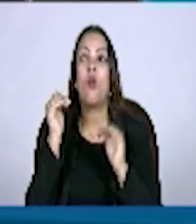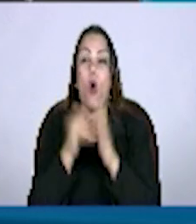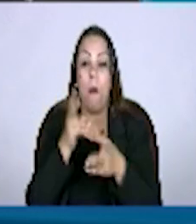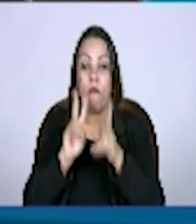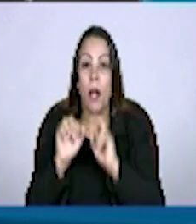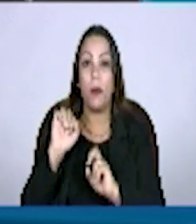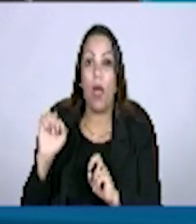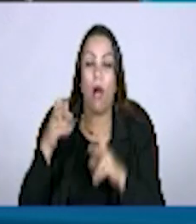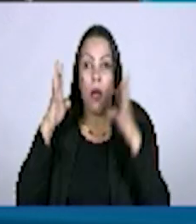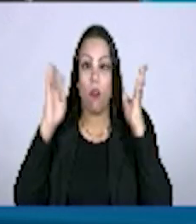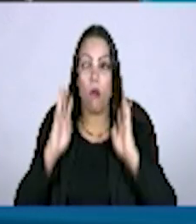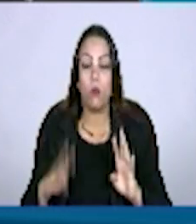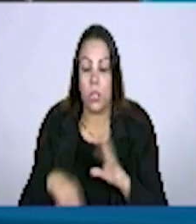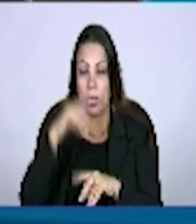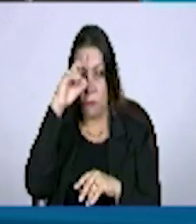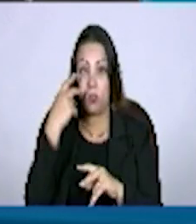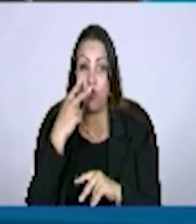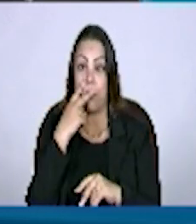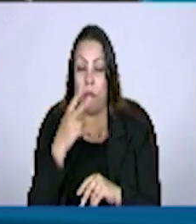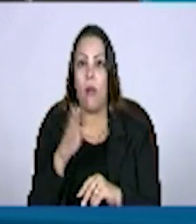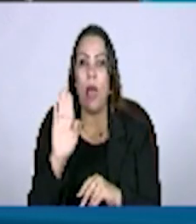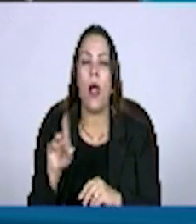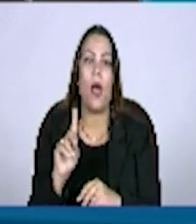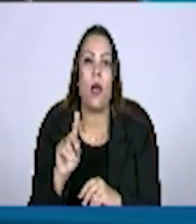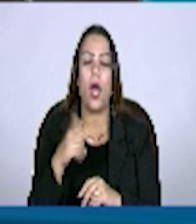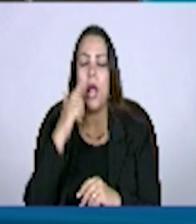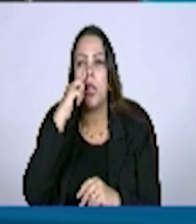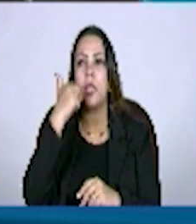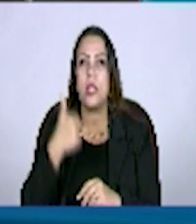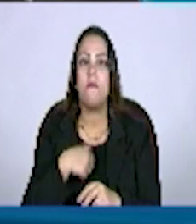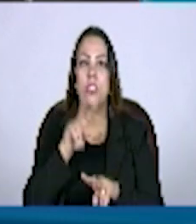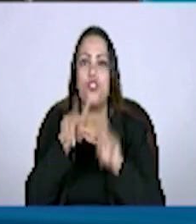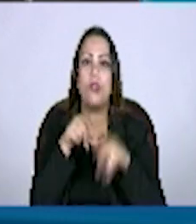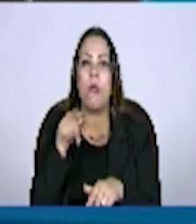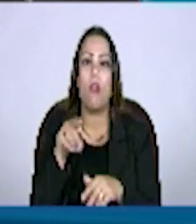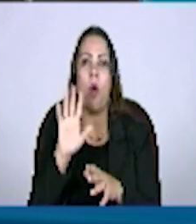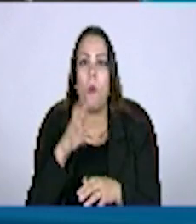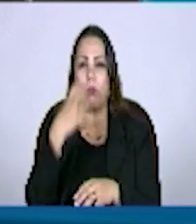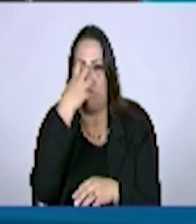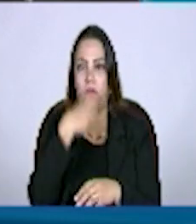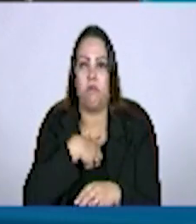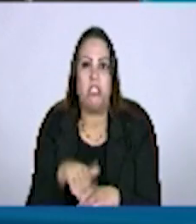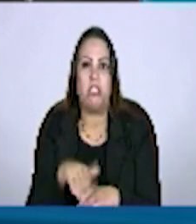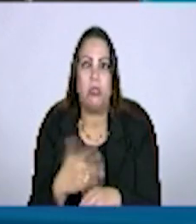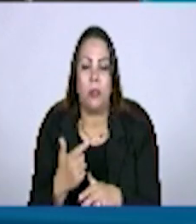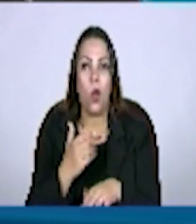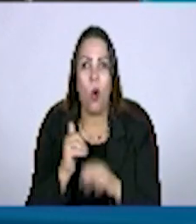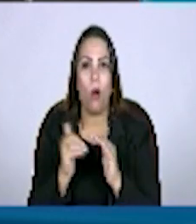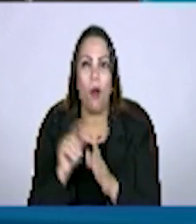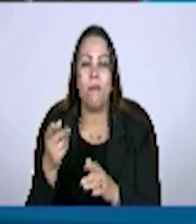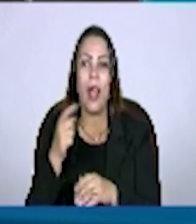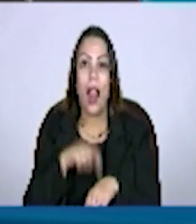فرحها اذا ما لقتش الحاجه اللي نفسها تجيبها ممكن تبقى تعيسه في في حين